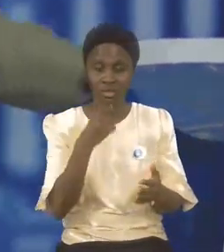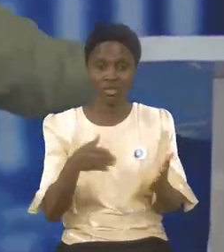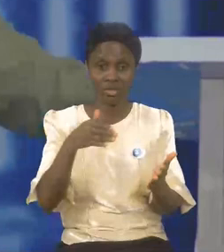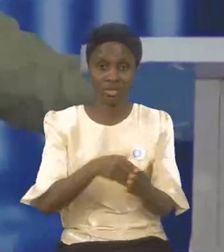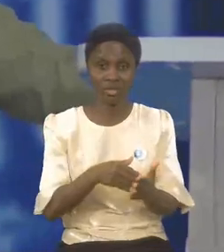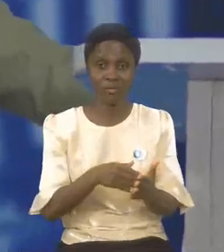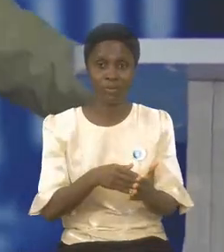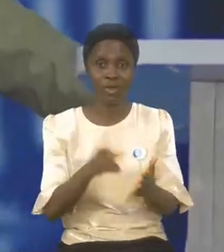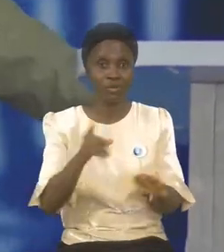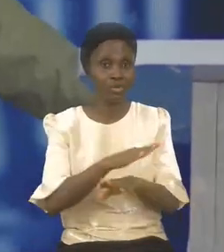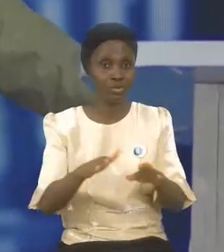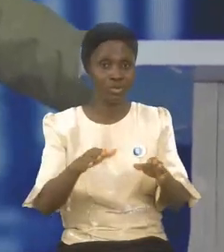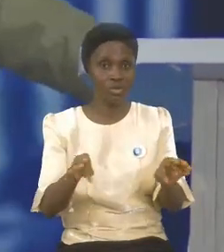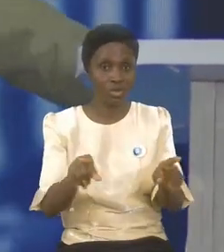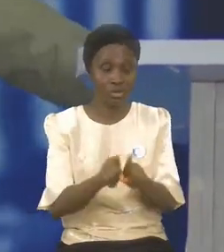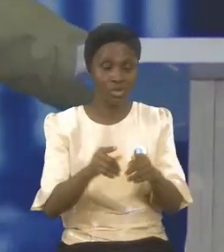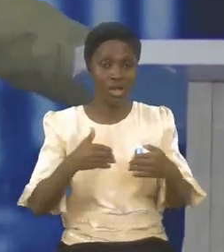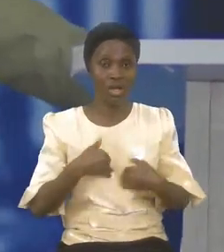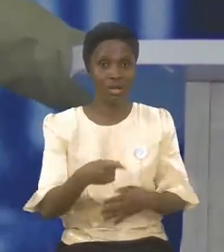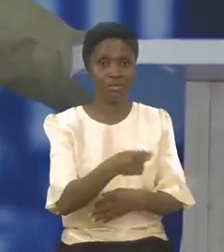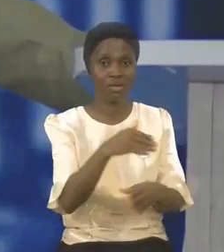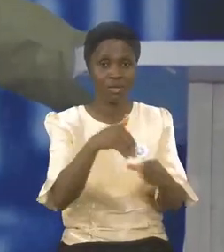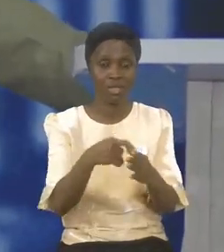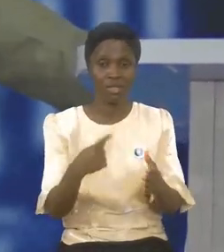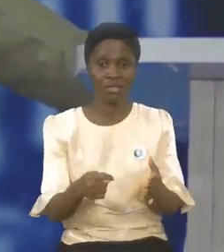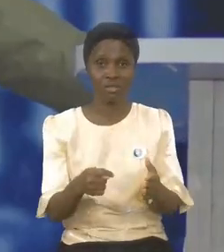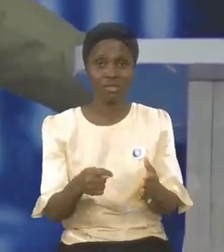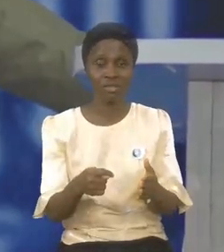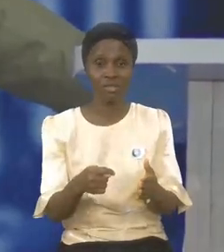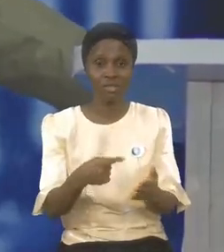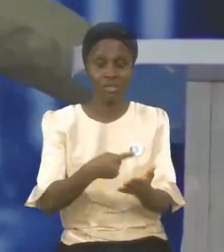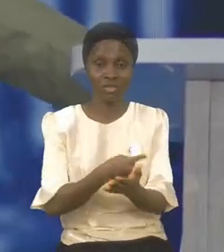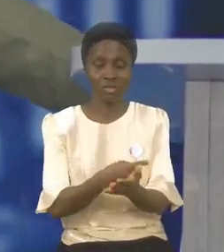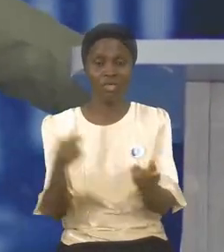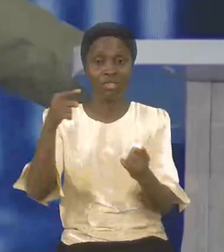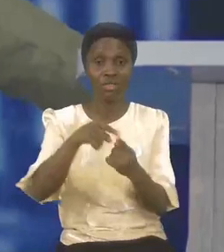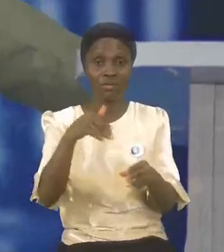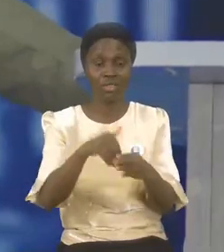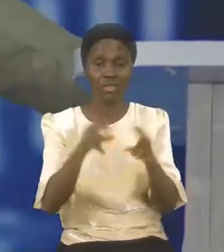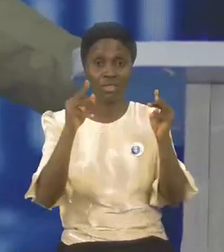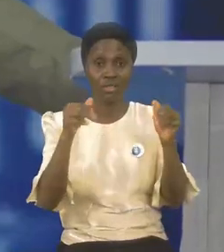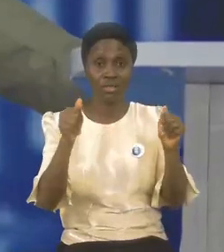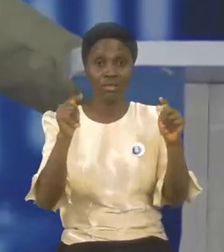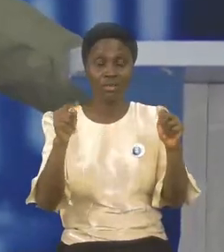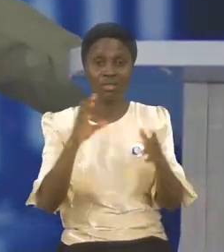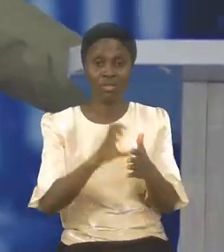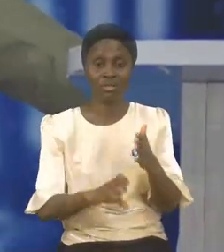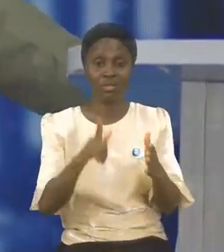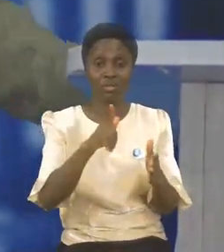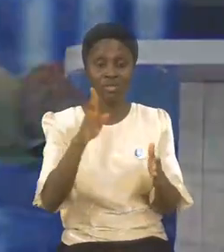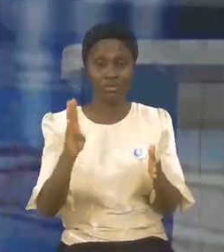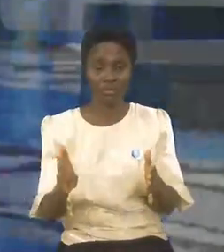cette chose finale dans les actes. On n'en a même pas dans les évangiles, à